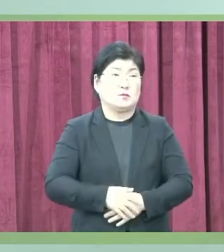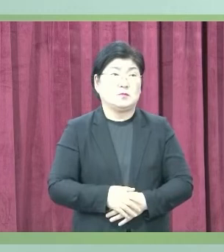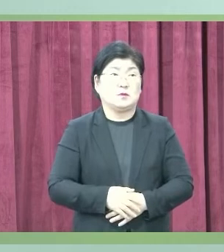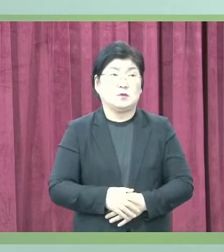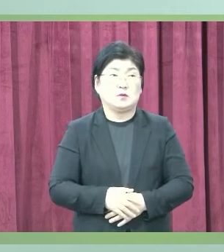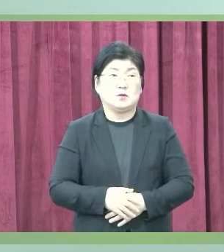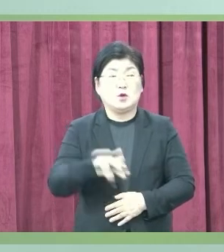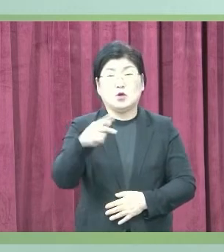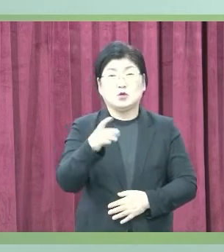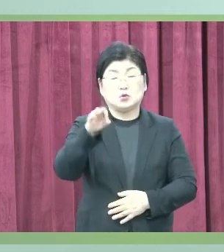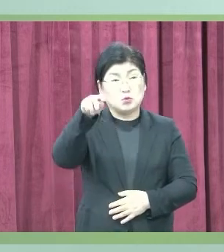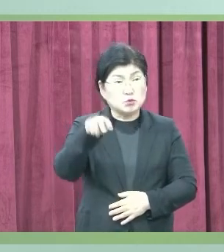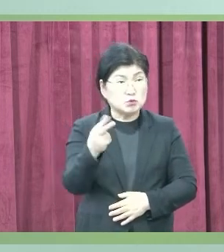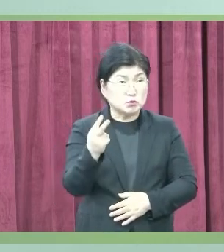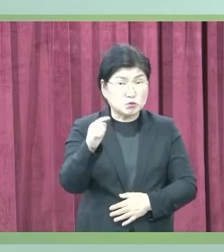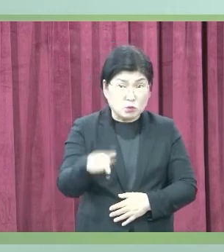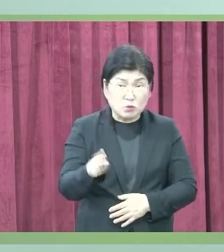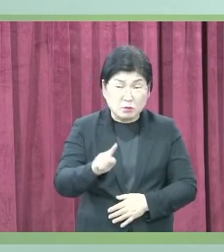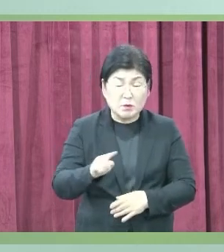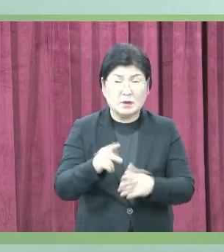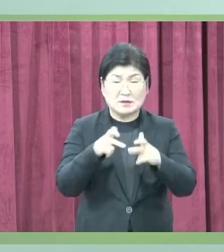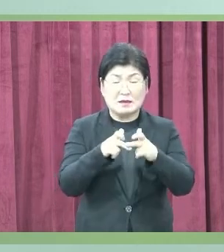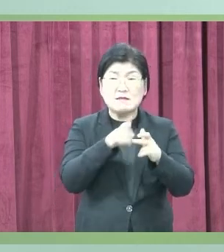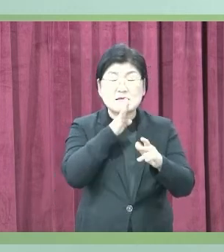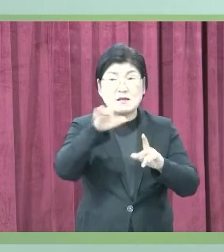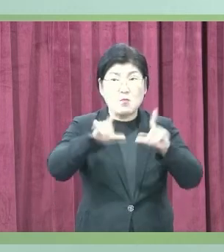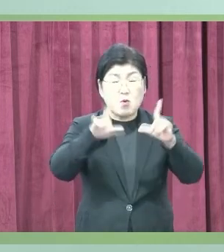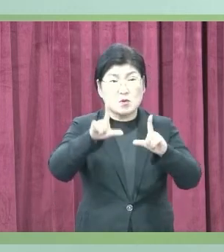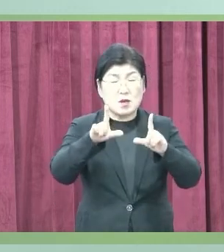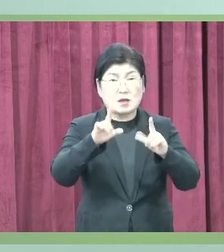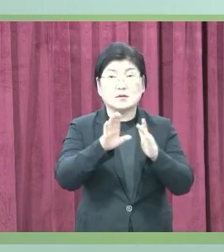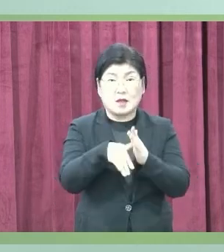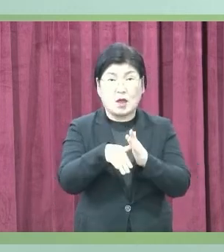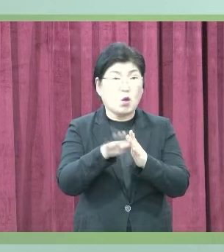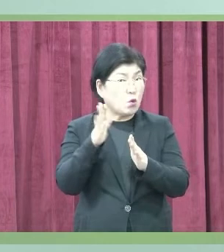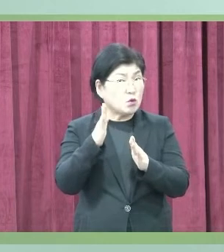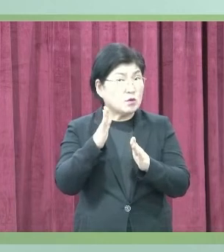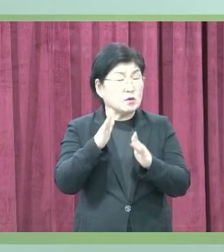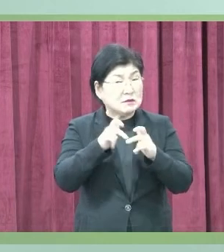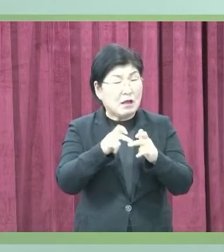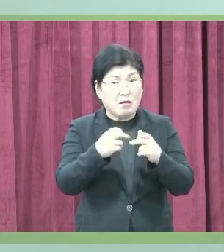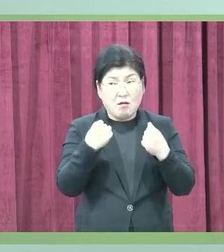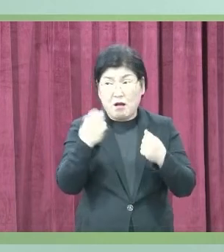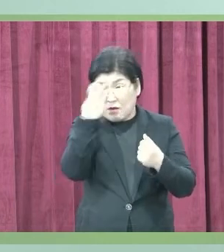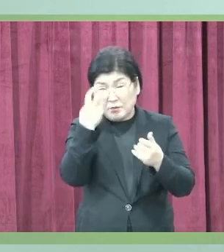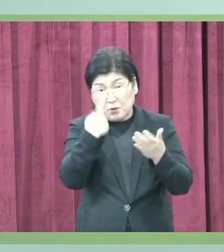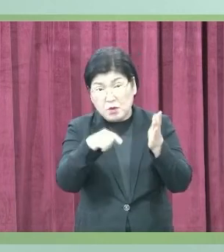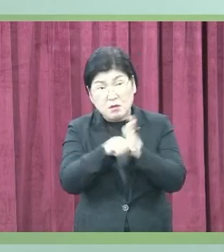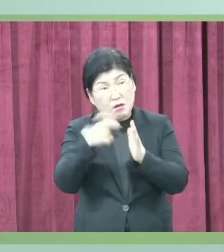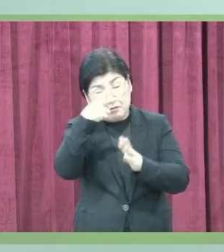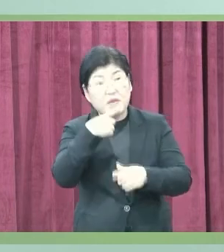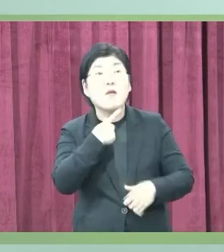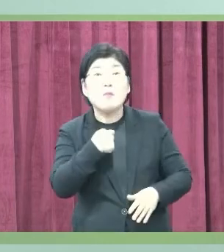종속 변수로는 20년 장애인 실태조사 항목 중에서 장애인이 최근 2년간 건강을 위해서 검진을 받은 적이 있습니까?